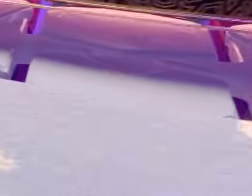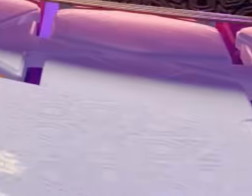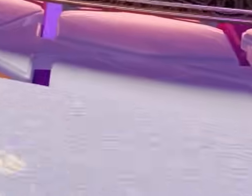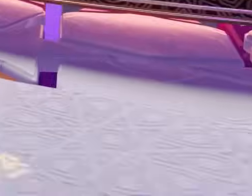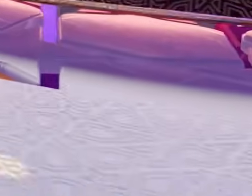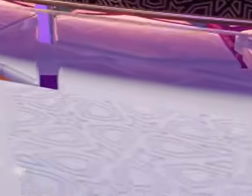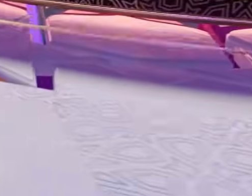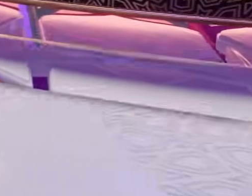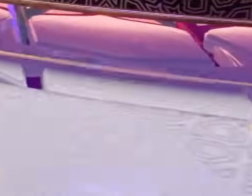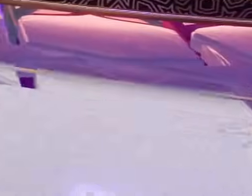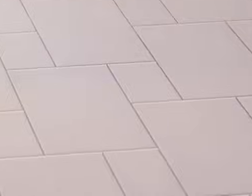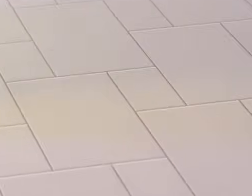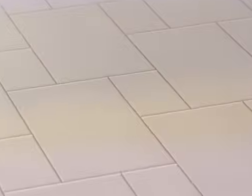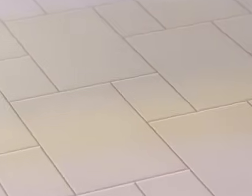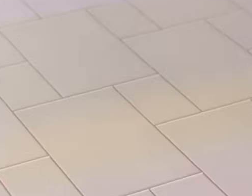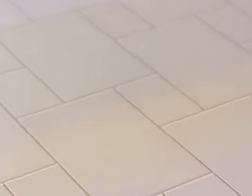Waj'alhu lana